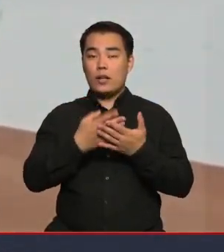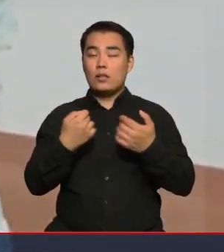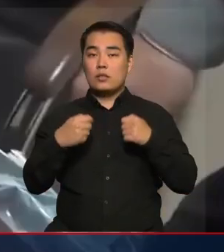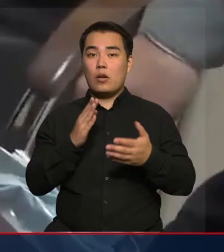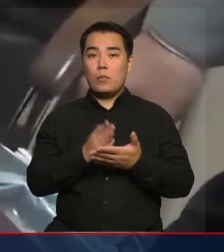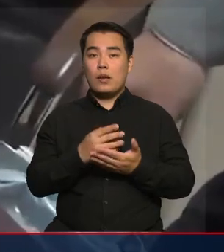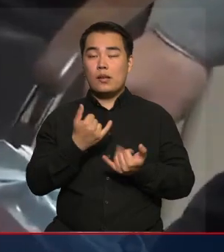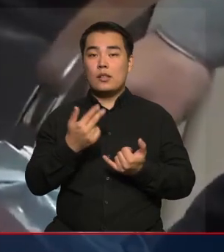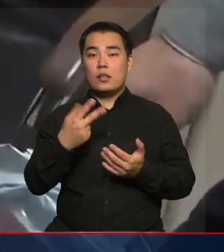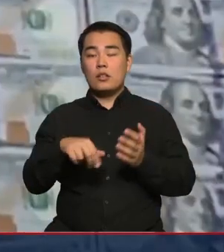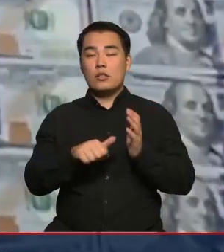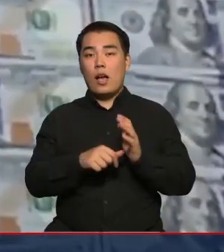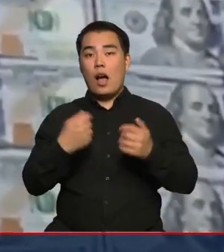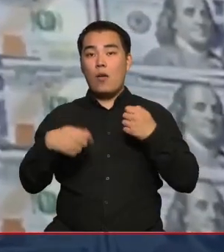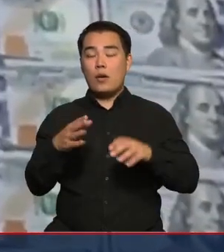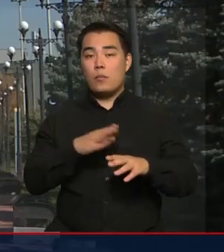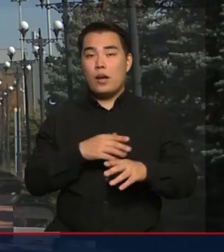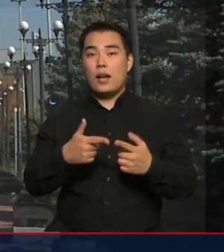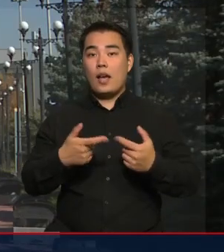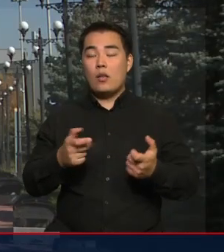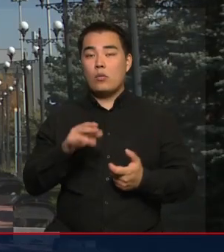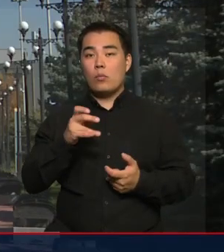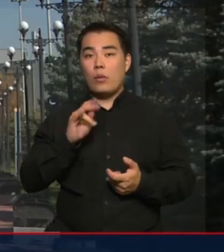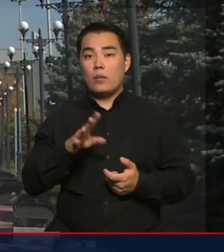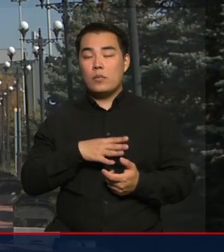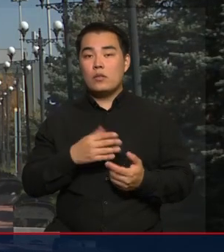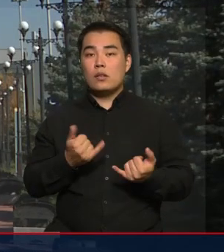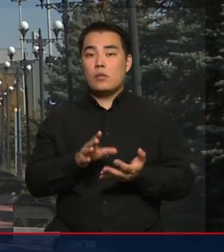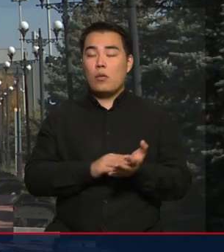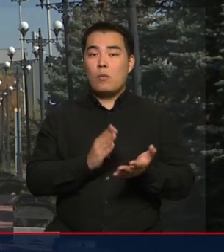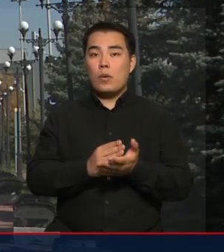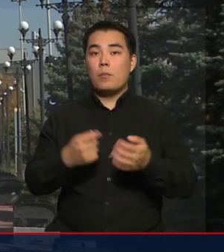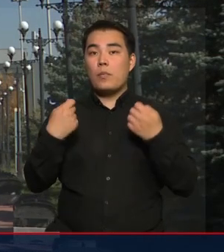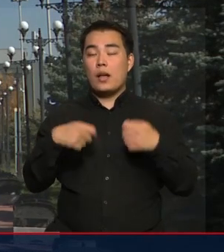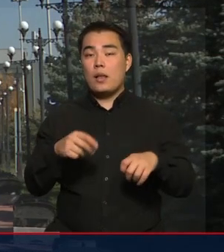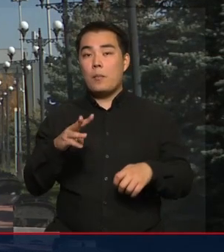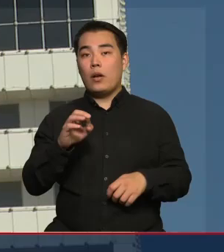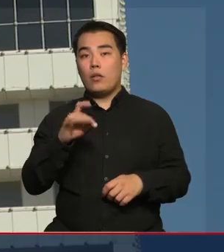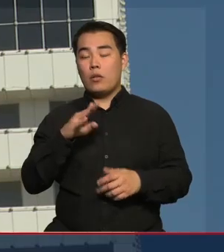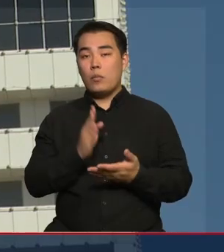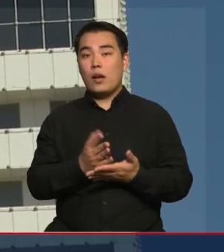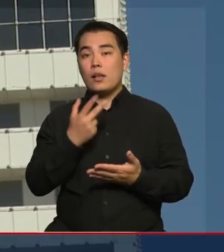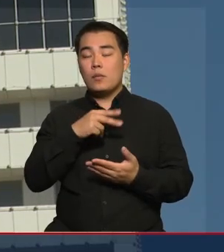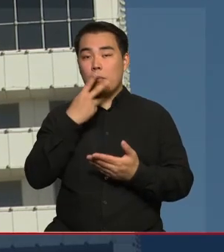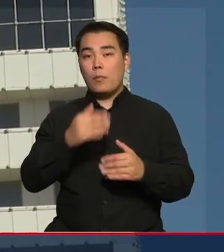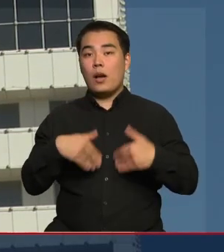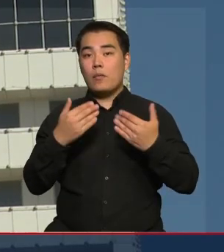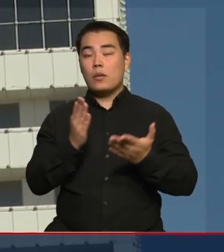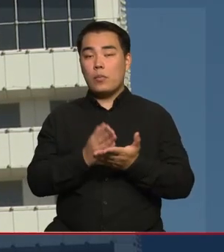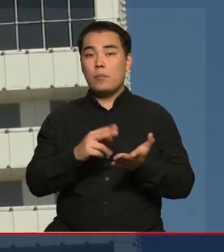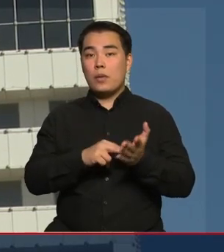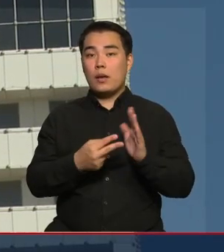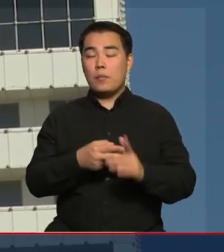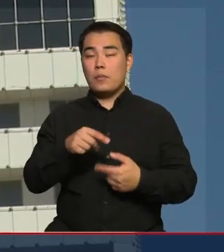уже состоялось аукционов гостиницу Думан снова попробуют продать с молотка после того как повысят её привлекательность как